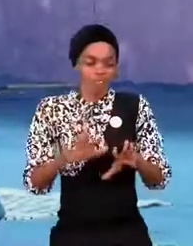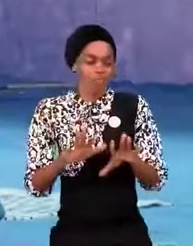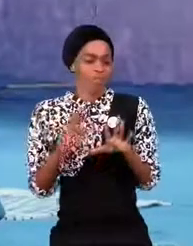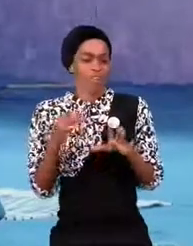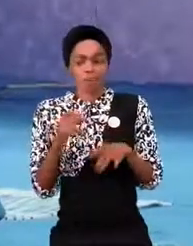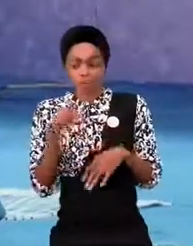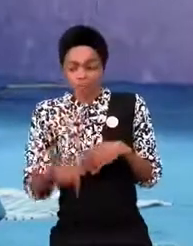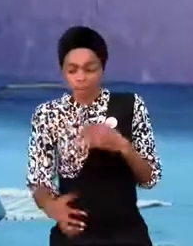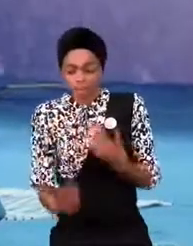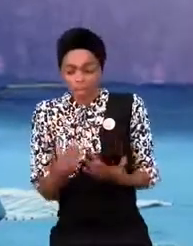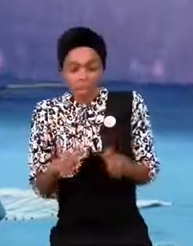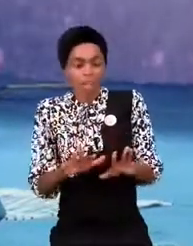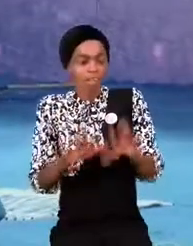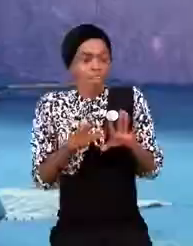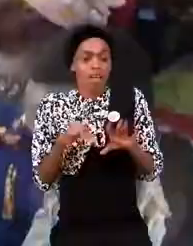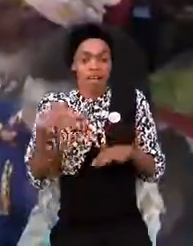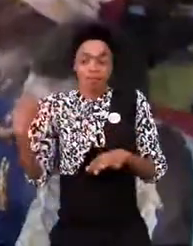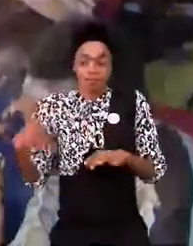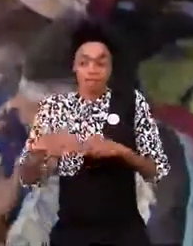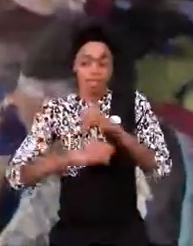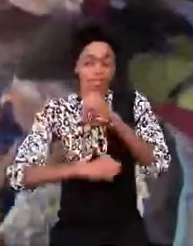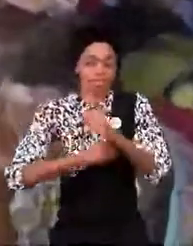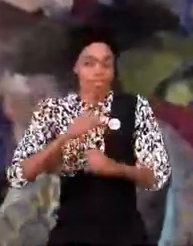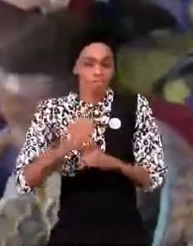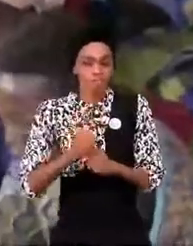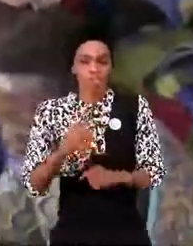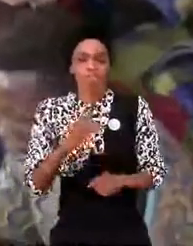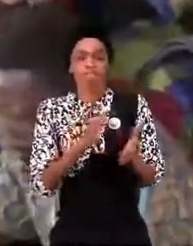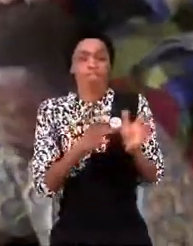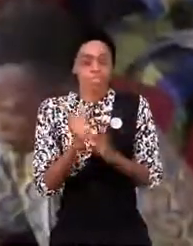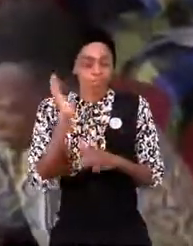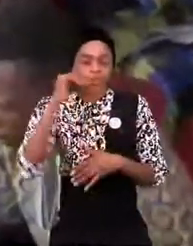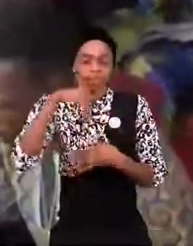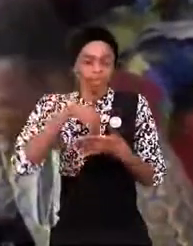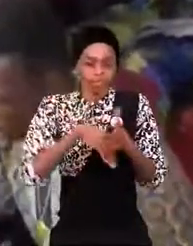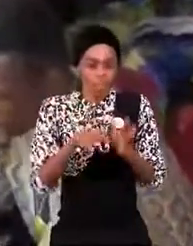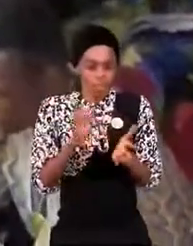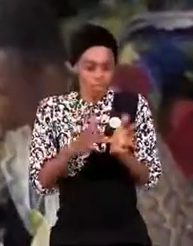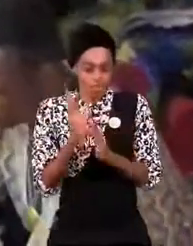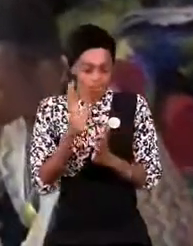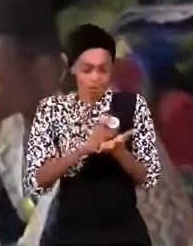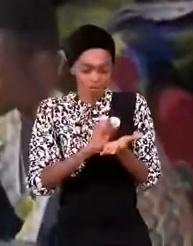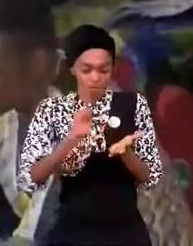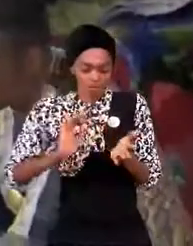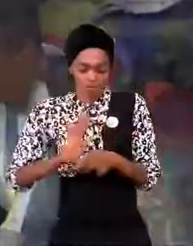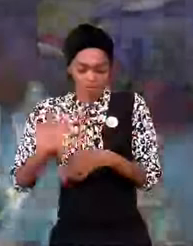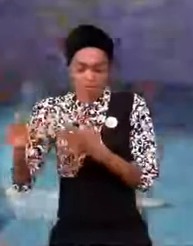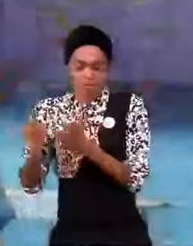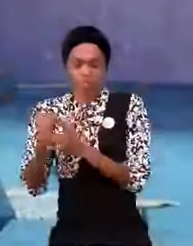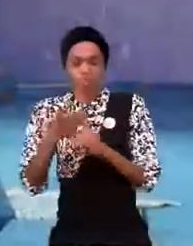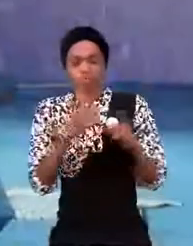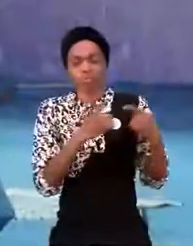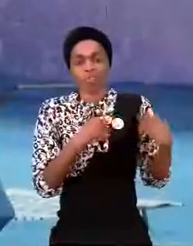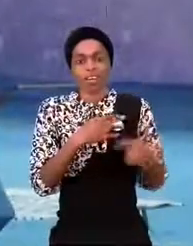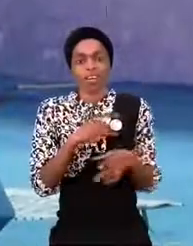de la souffrance éternelle. Christ viendra et il va ôter tout cela de ton cœur. Et il te donnera la paix dans